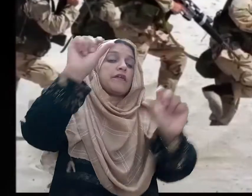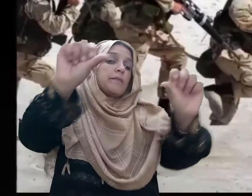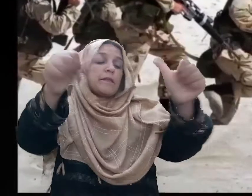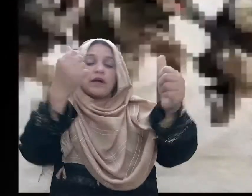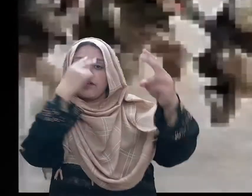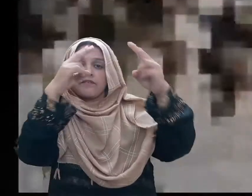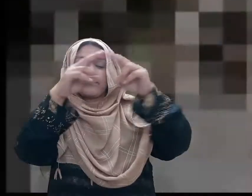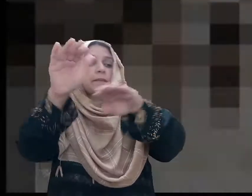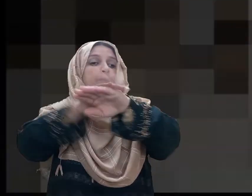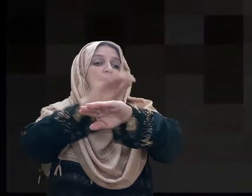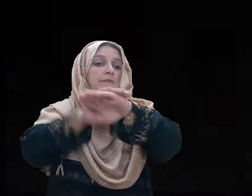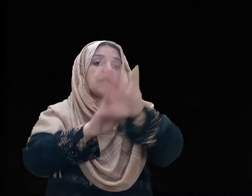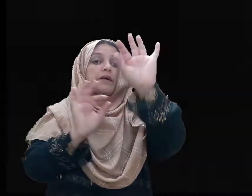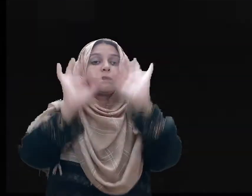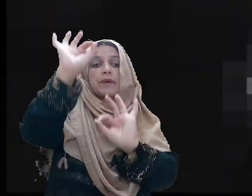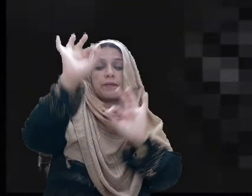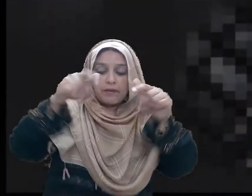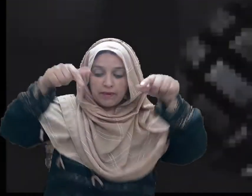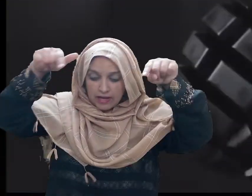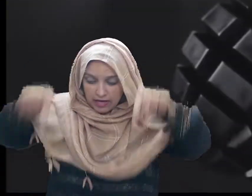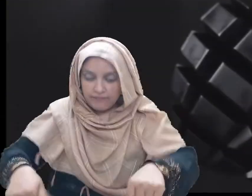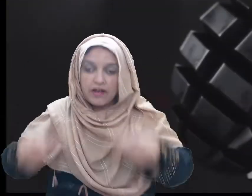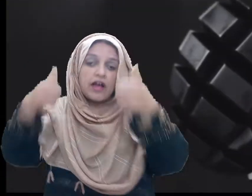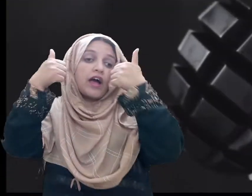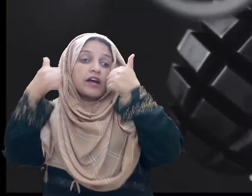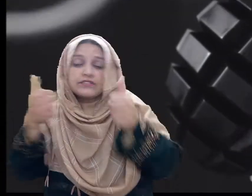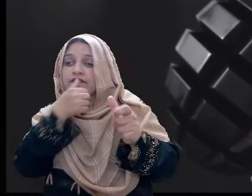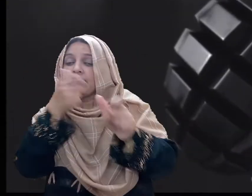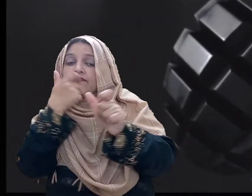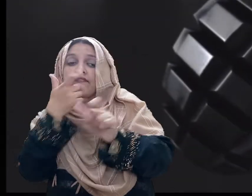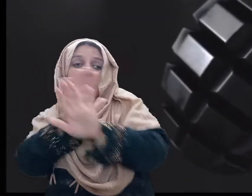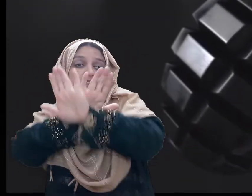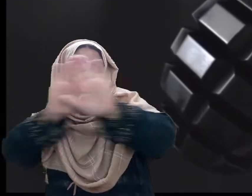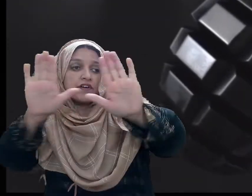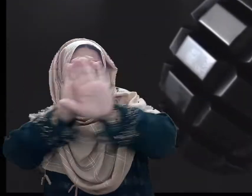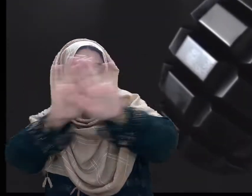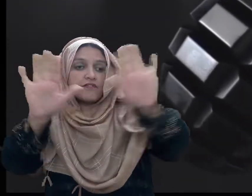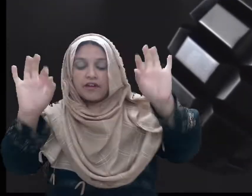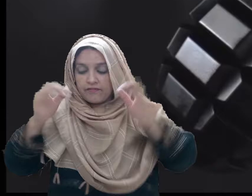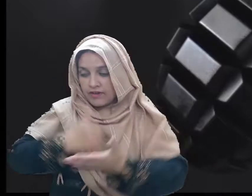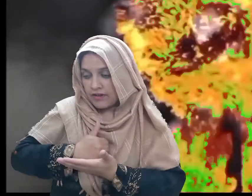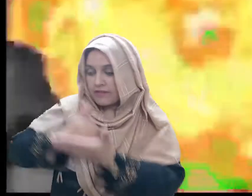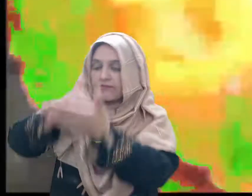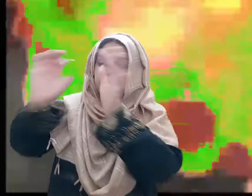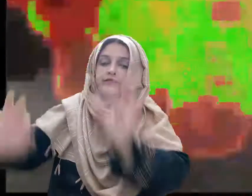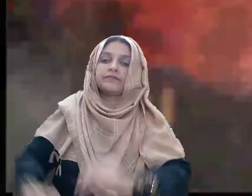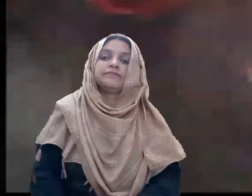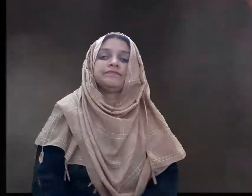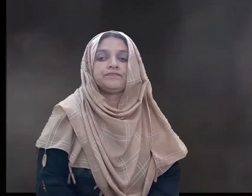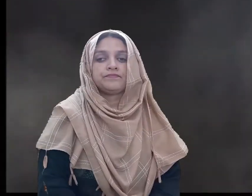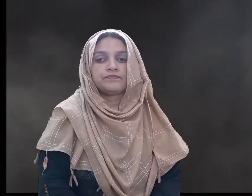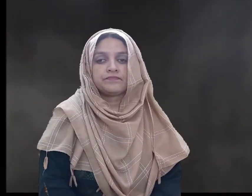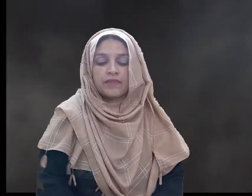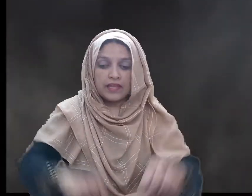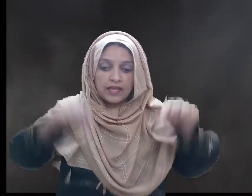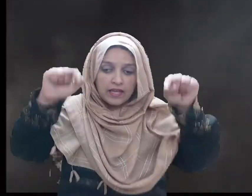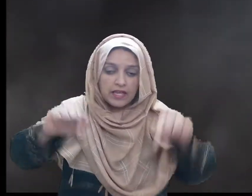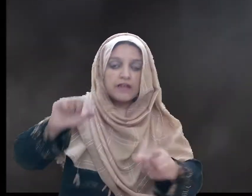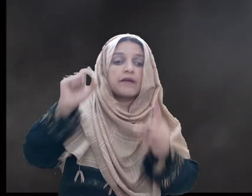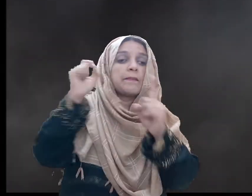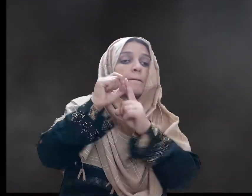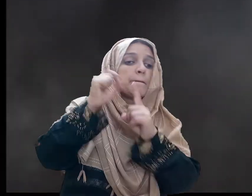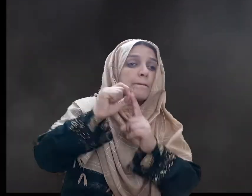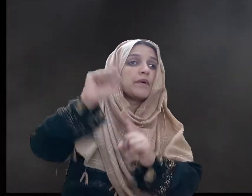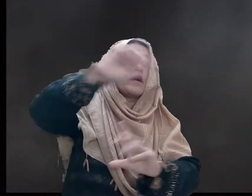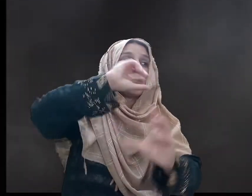ہے۔ وطن عزیز پاکستان کا شمار بھی بہترین افواج کے حامل ممالک میں ہوتا ہے، اور افواج پاکستان کو